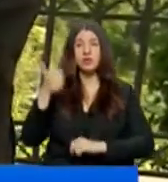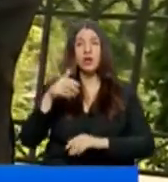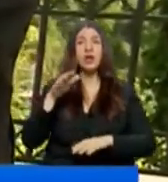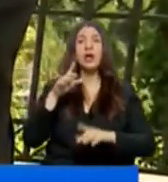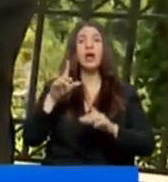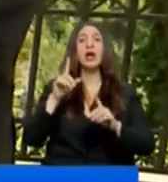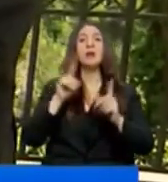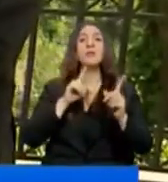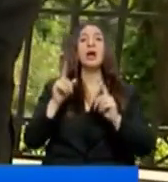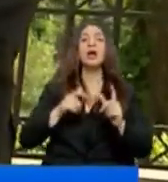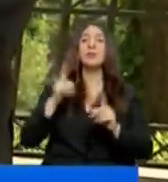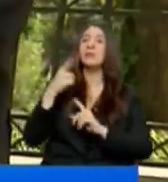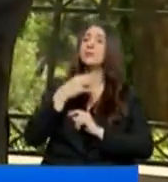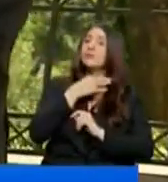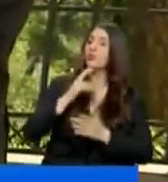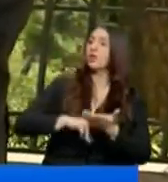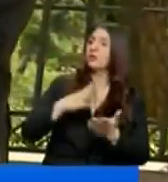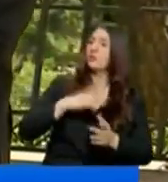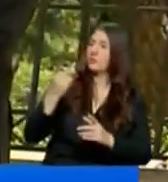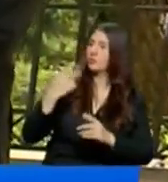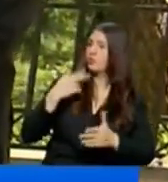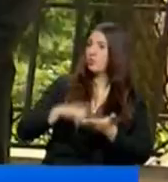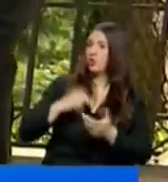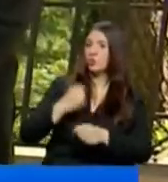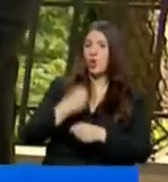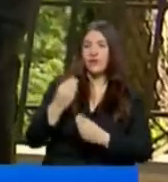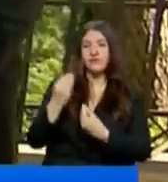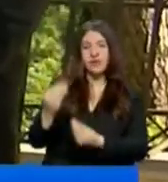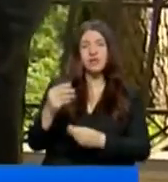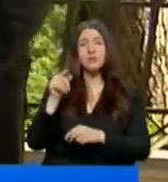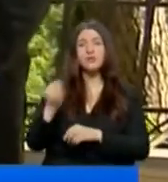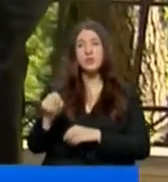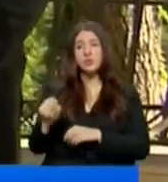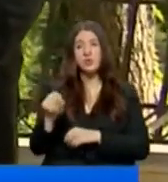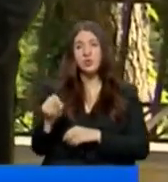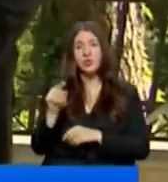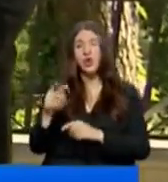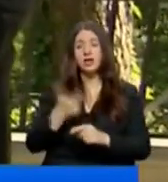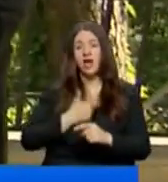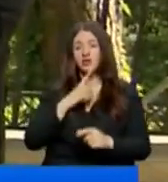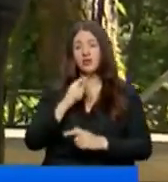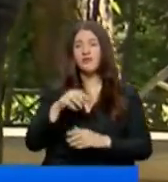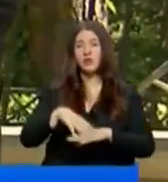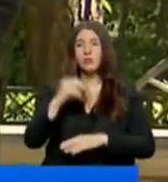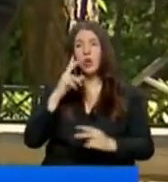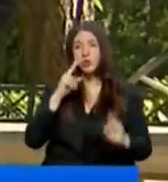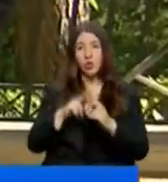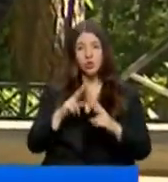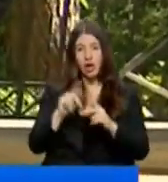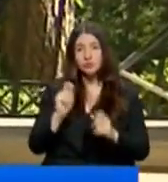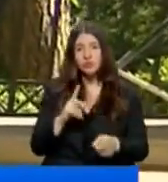Yargıtay'dan bir üye istiyor. Diyor ki gel bir üyeyi biz görevlendirin. Bu yasa teklifi komisyonda